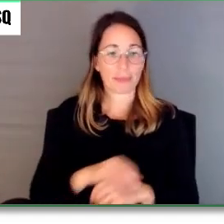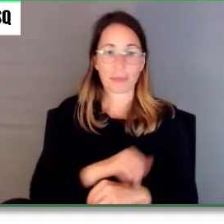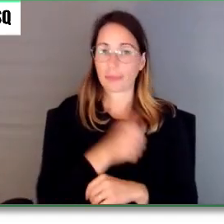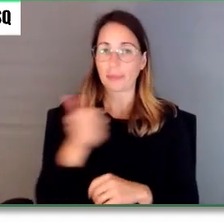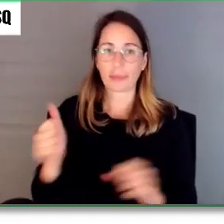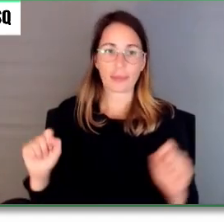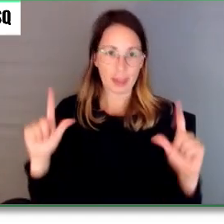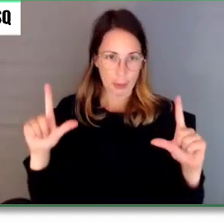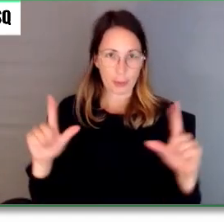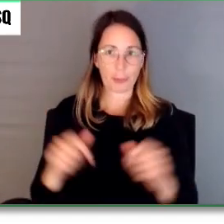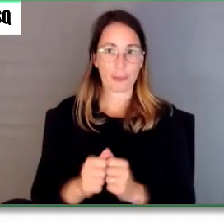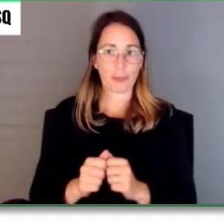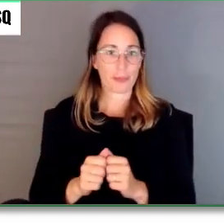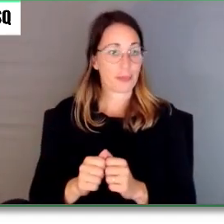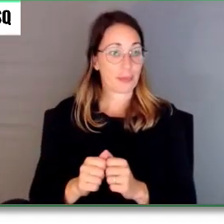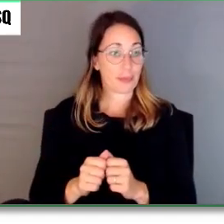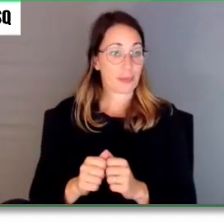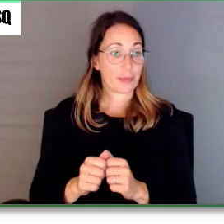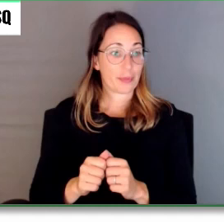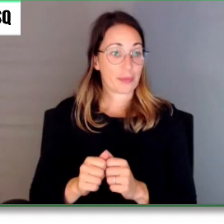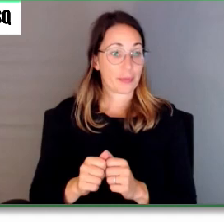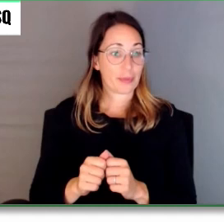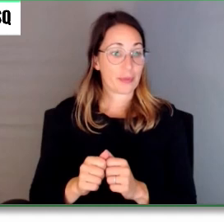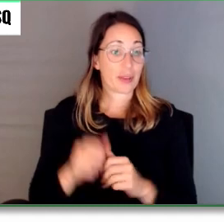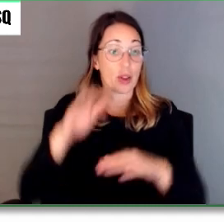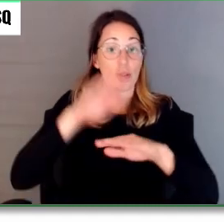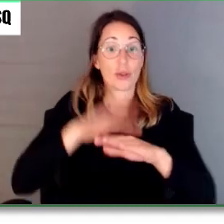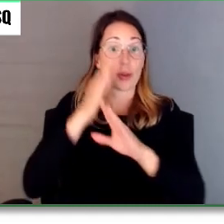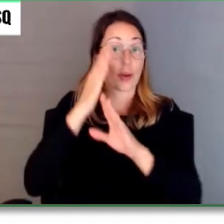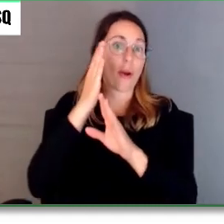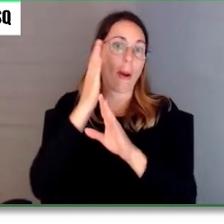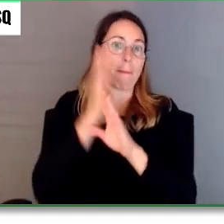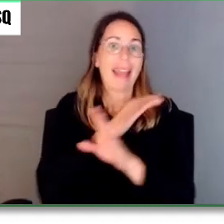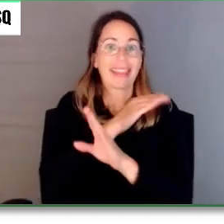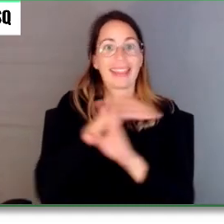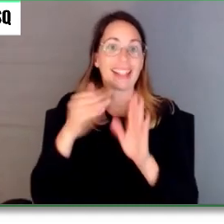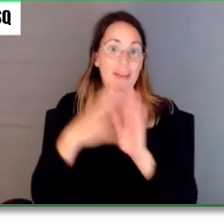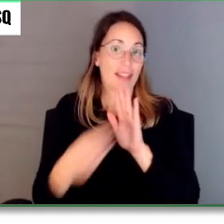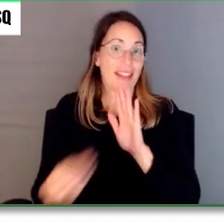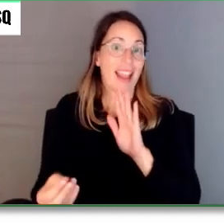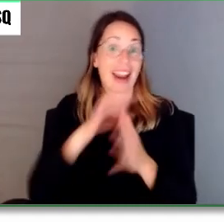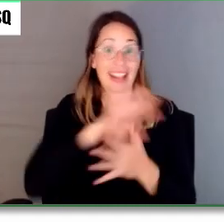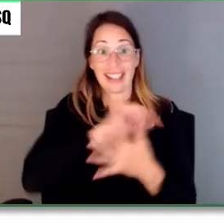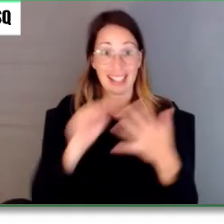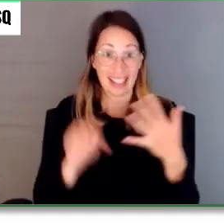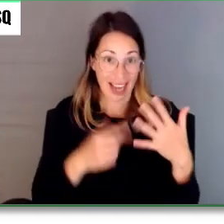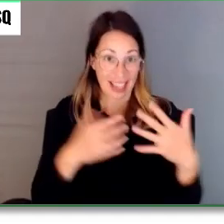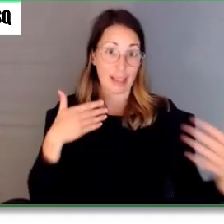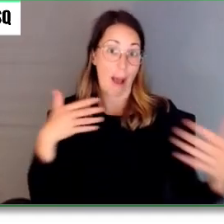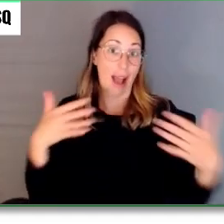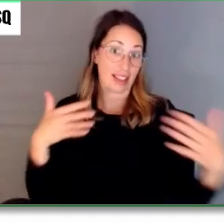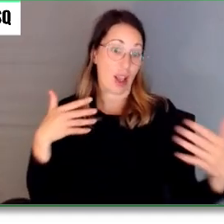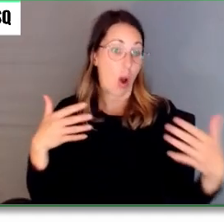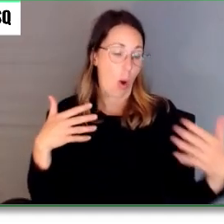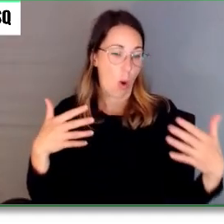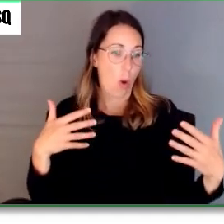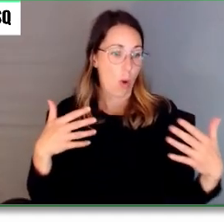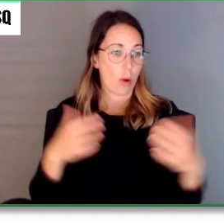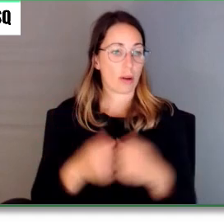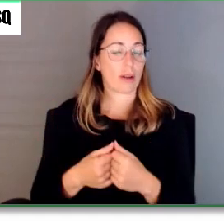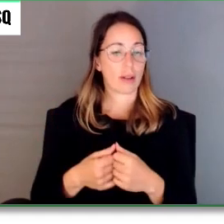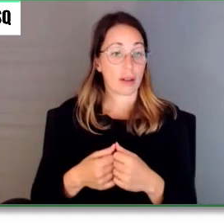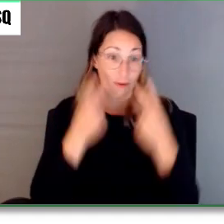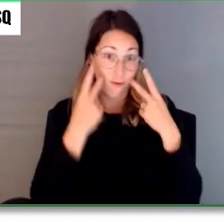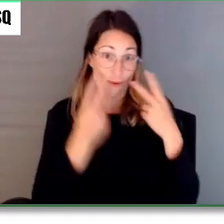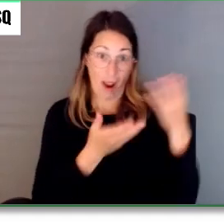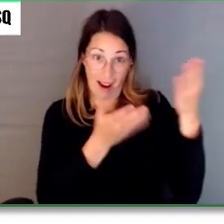Donc, le 4e porte sur la matrice à 5 dimensions que vous voyez ici. Vous avez